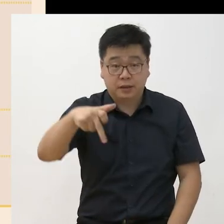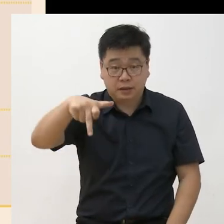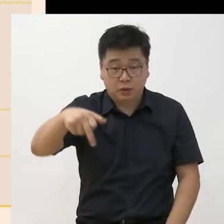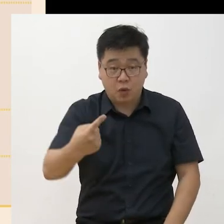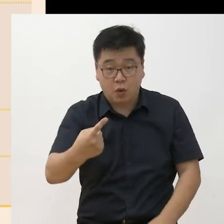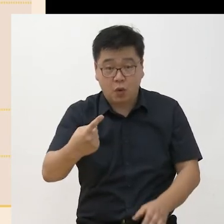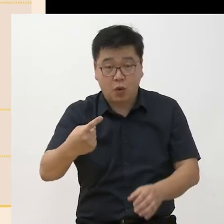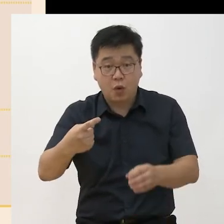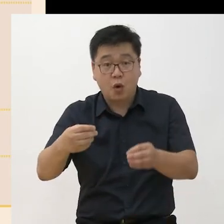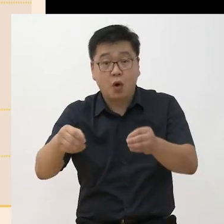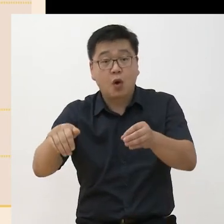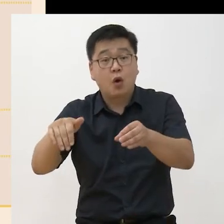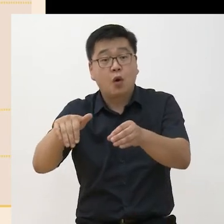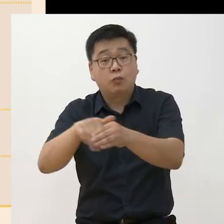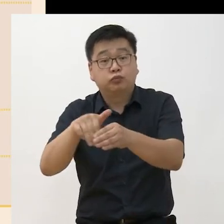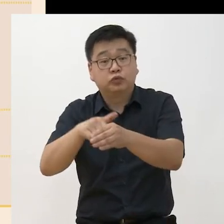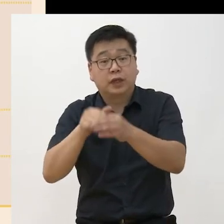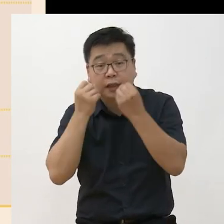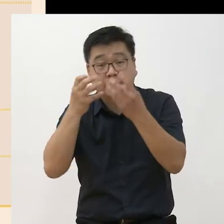사업 설명회를 보시는 그